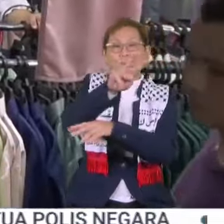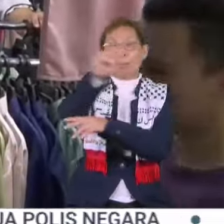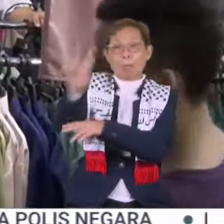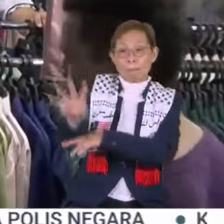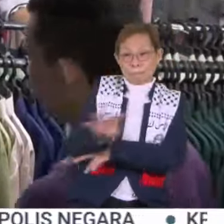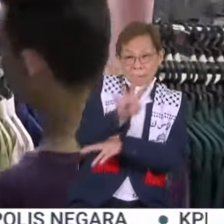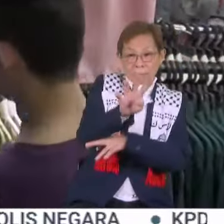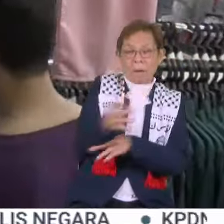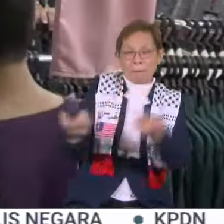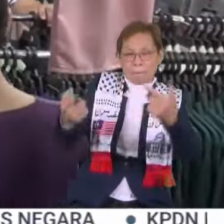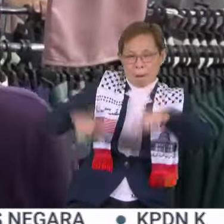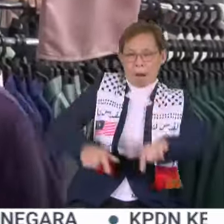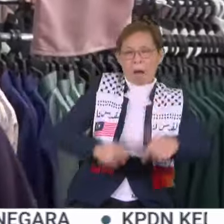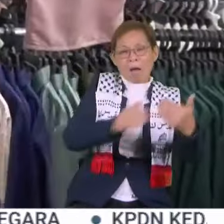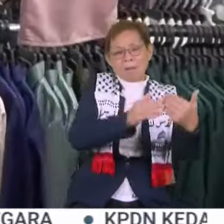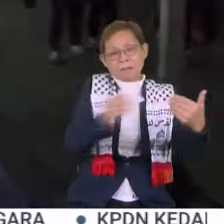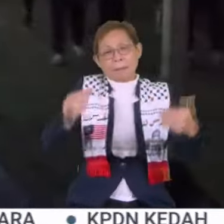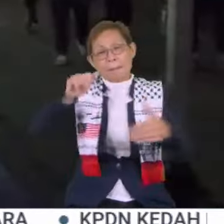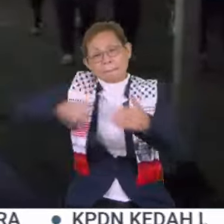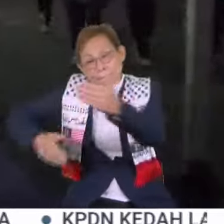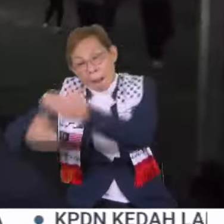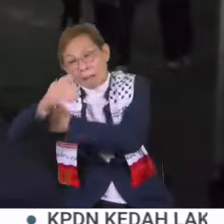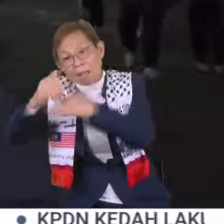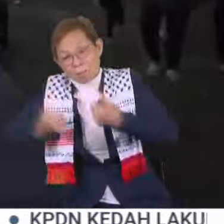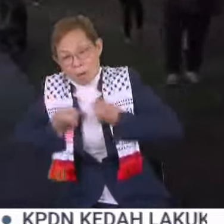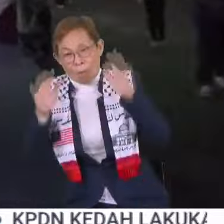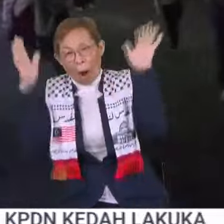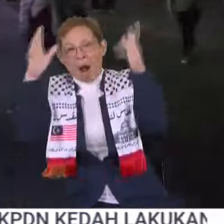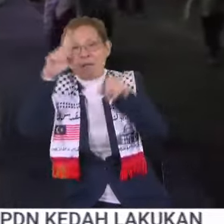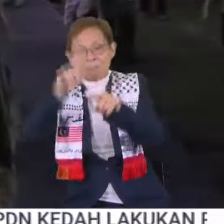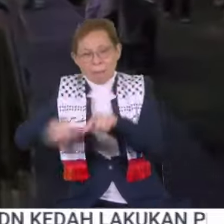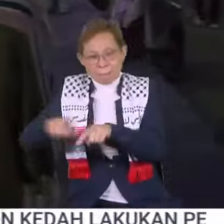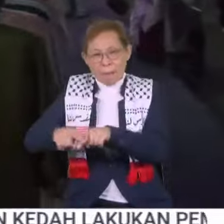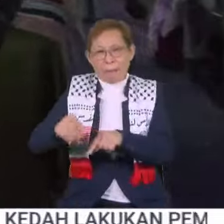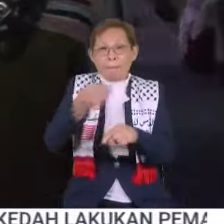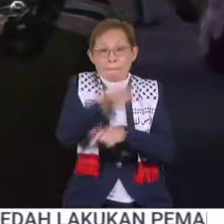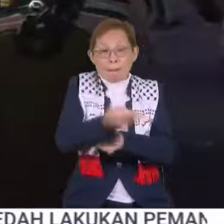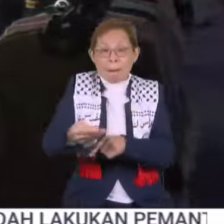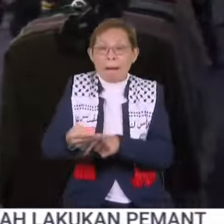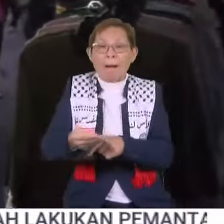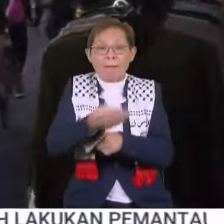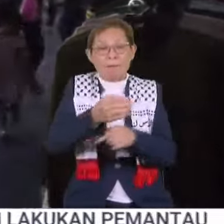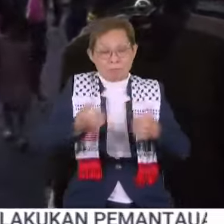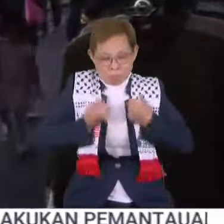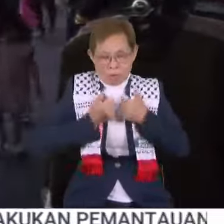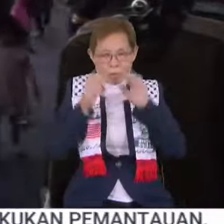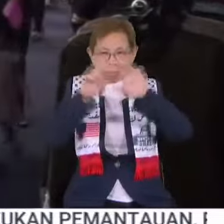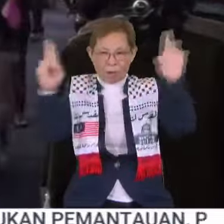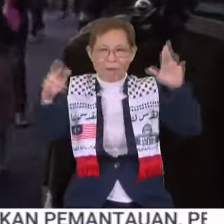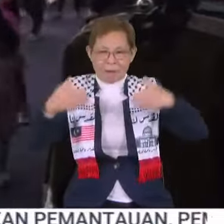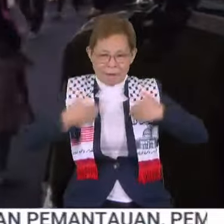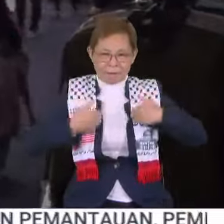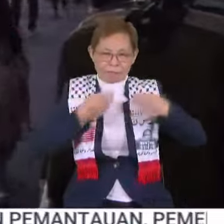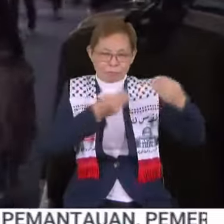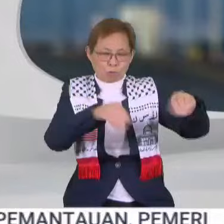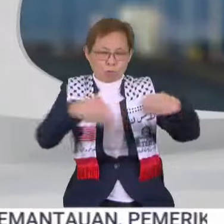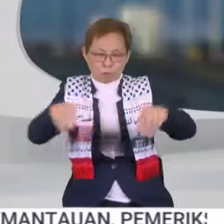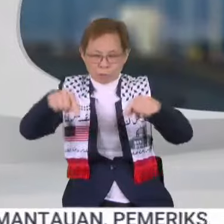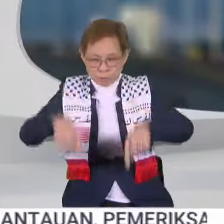itu akan berlangsung sehingga pagi raya dengan pelbagai barangan kelengkapan raya disediakan.